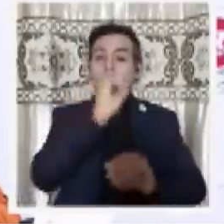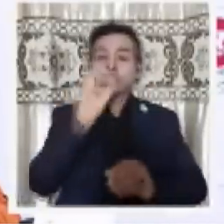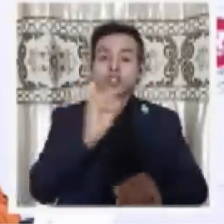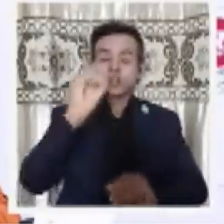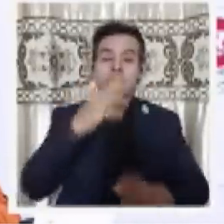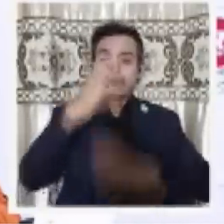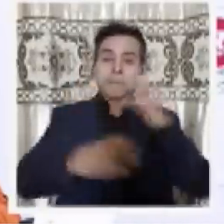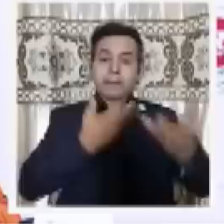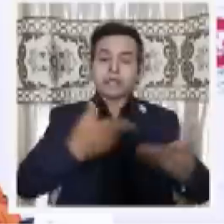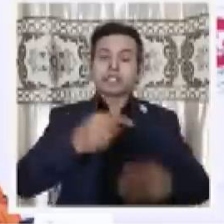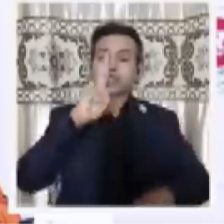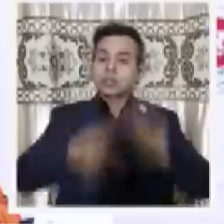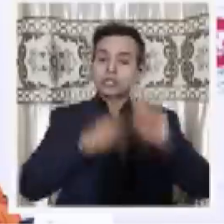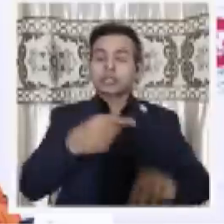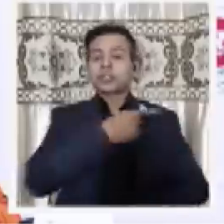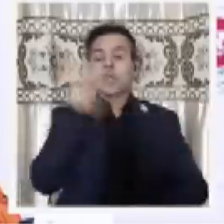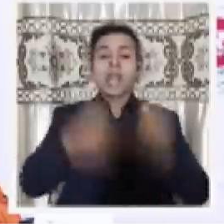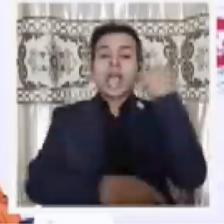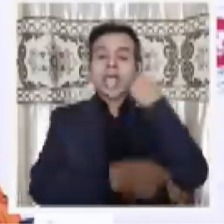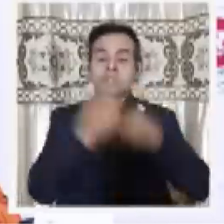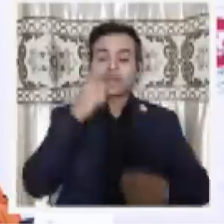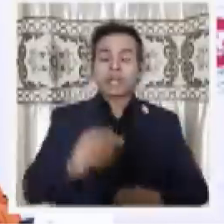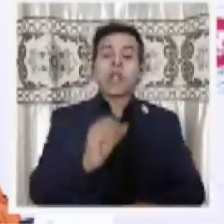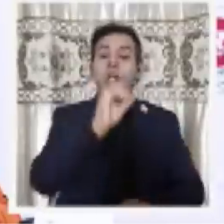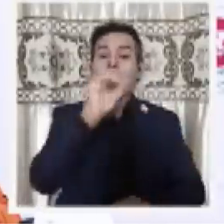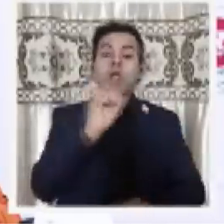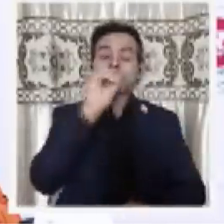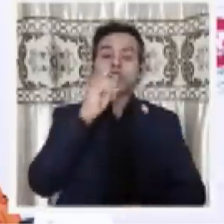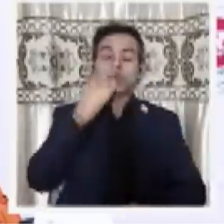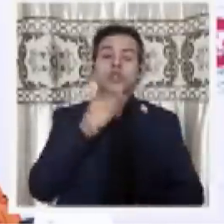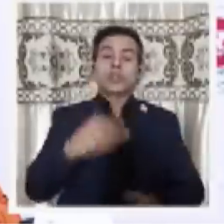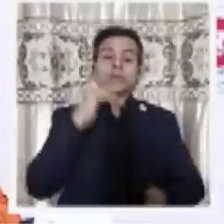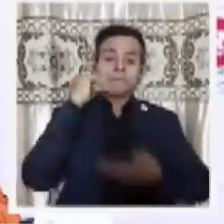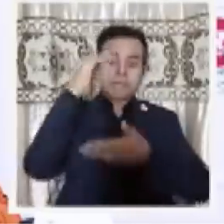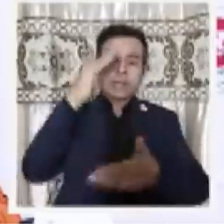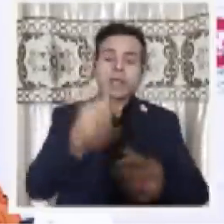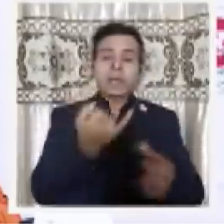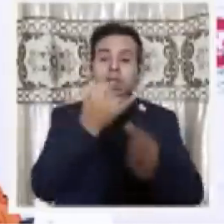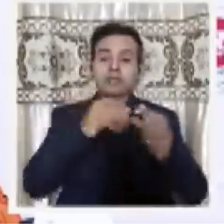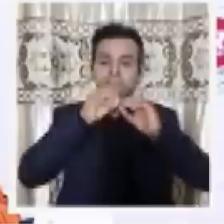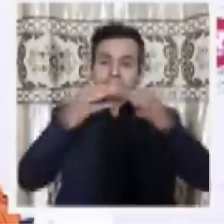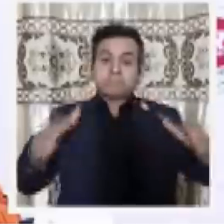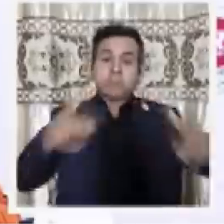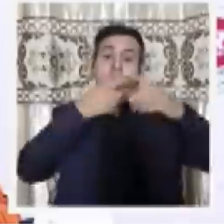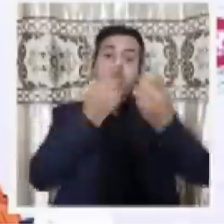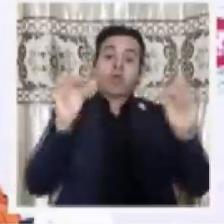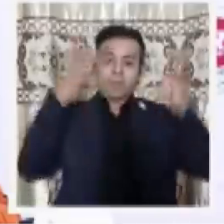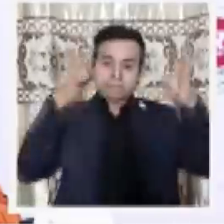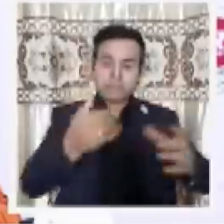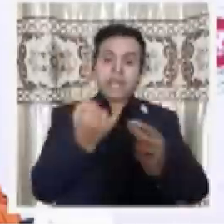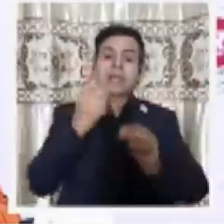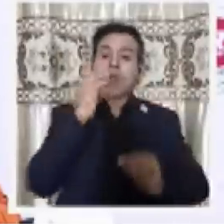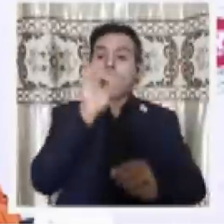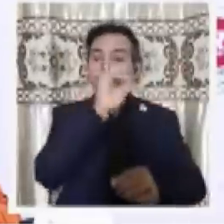প্রকৌশল বিভাগ এবং ন্যাশনাল ইলেকট্রোকেমিক্যাল ইকুইপমেন্ট মেনটেন্যান্স ওয়ার্কশপ এবং ট্রেনিং সেন্টার দেশের অন্যান্য কোভিড হাসপাতাল সমূহে